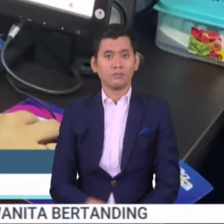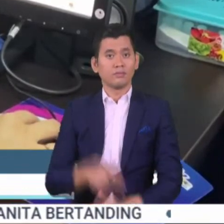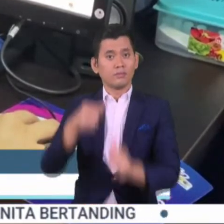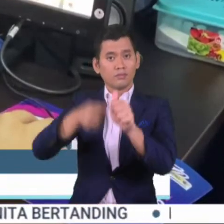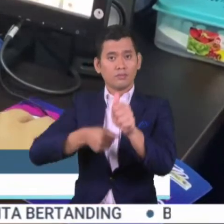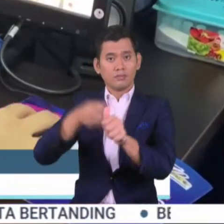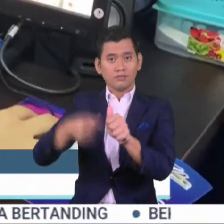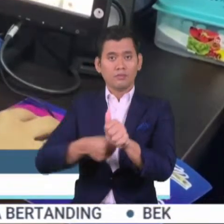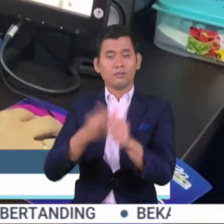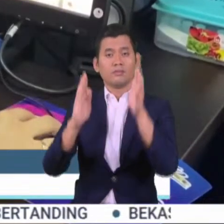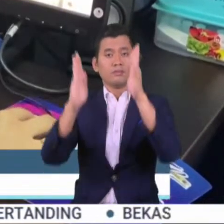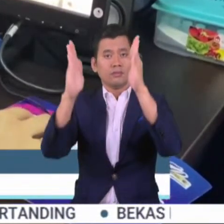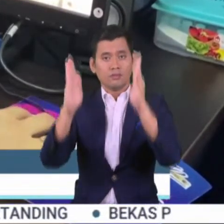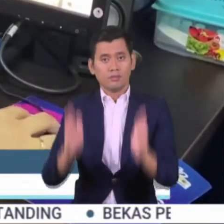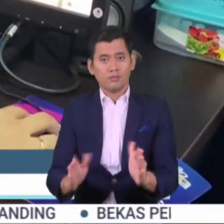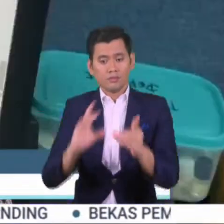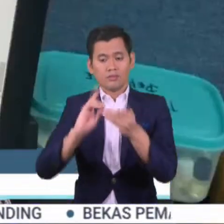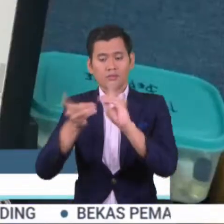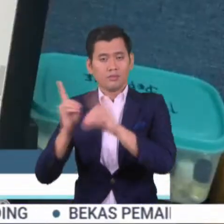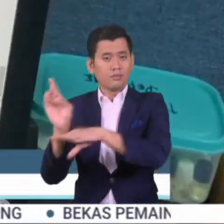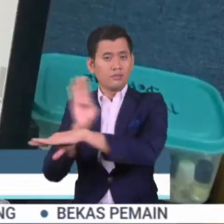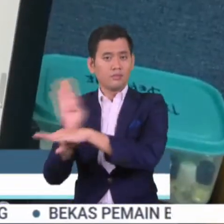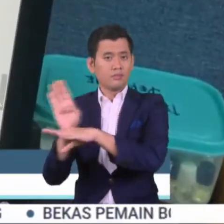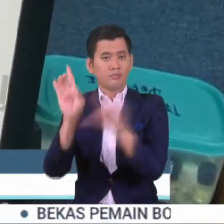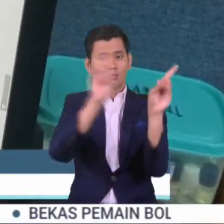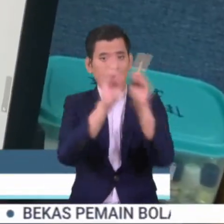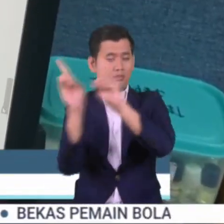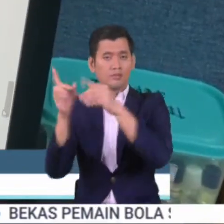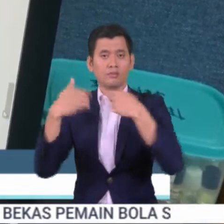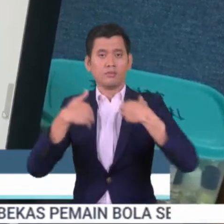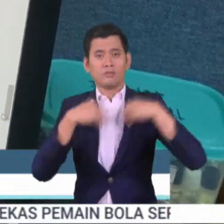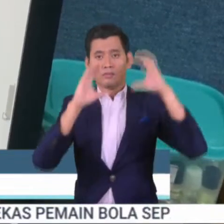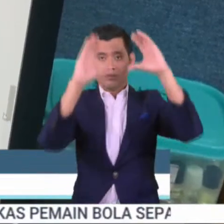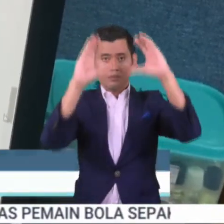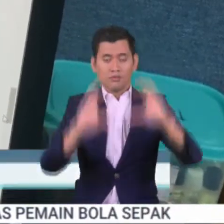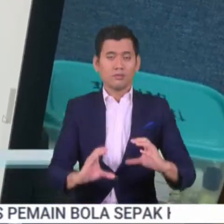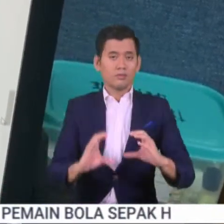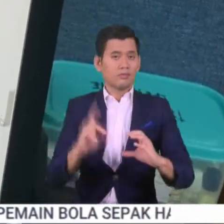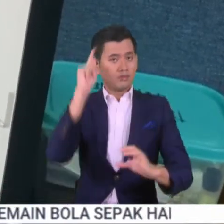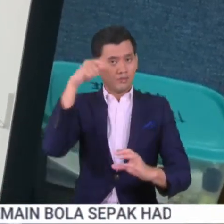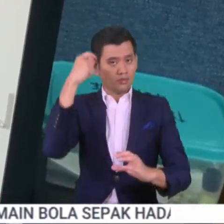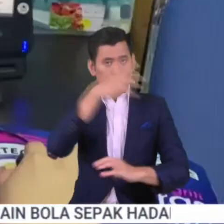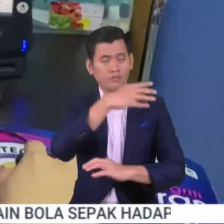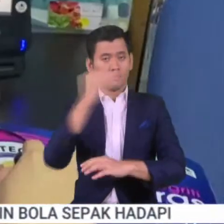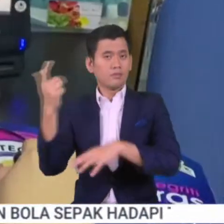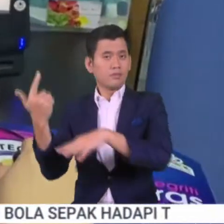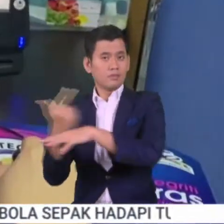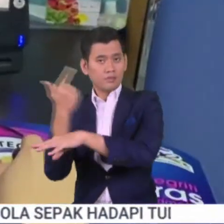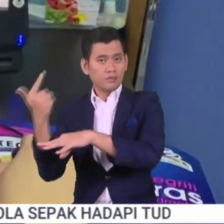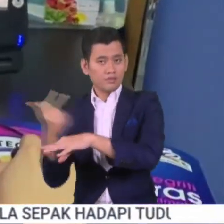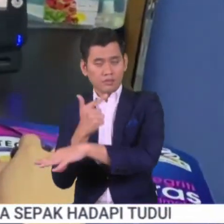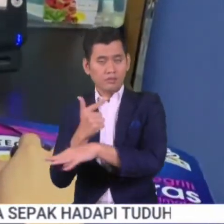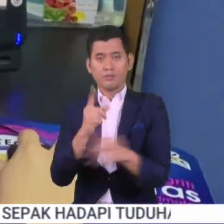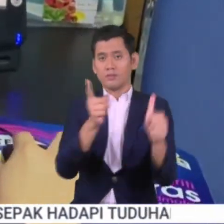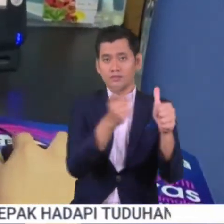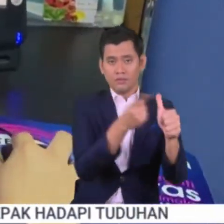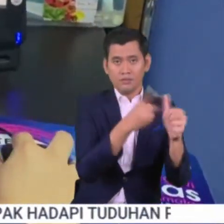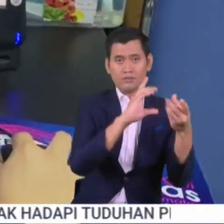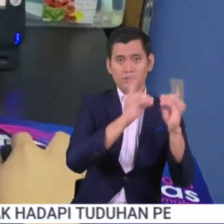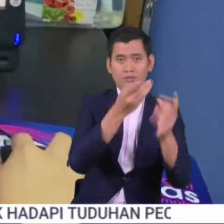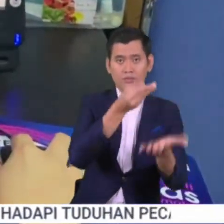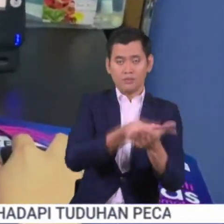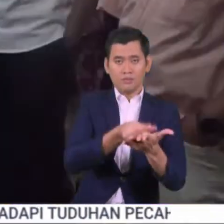Setiap peserta program pendigitalan usahawan desa diberi pendedahan teori dan praktikal membabitkan beberapa modul antaranya pendigitalan